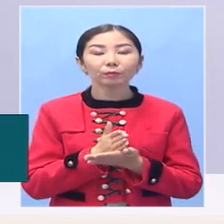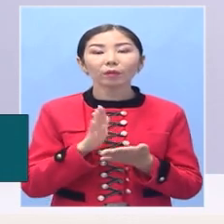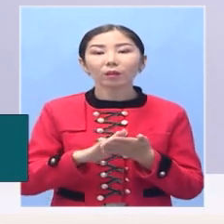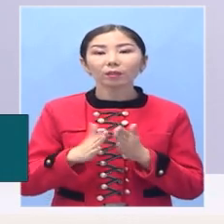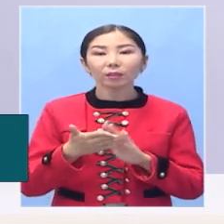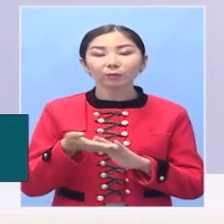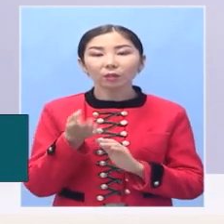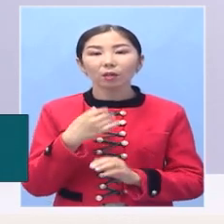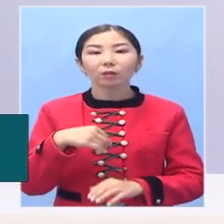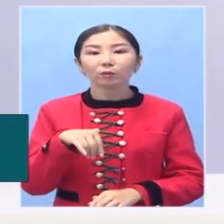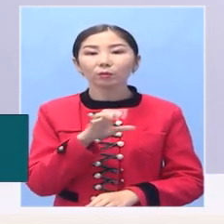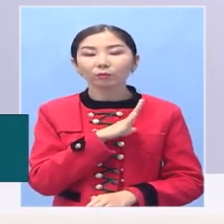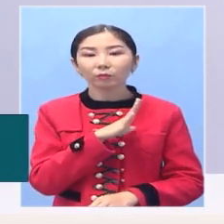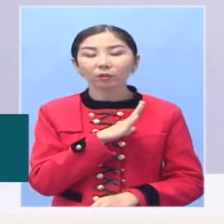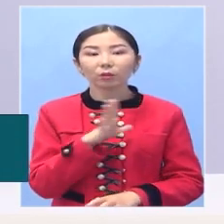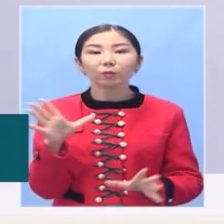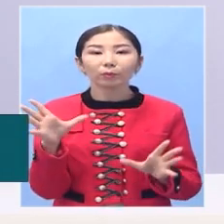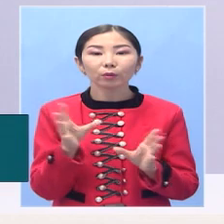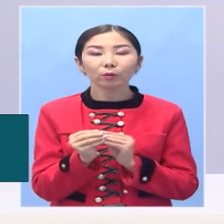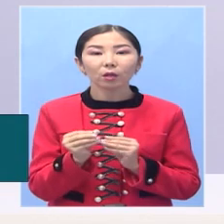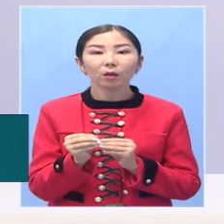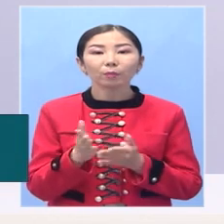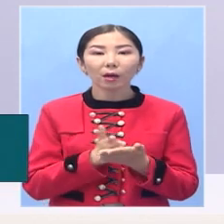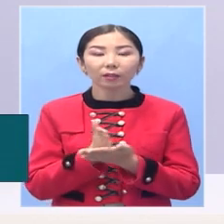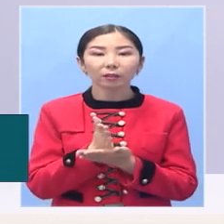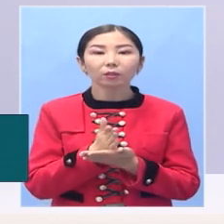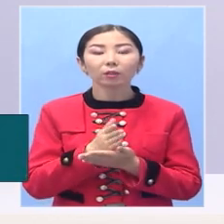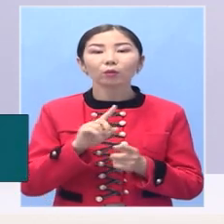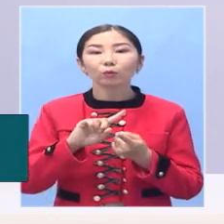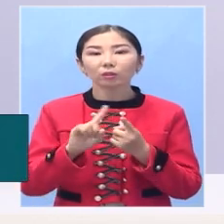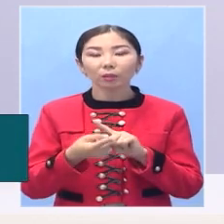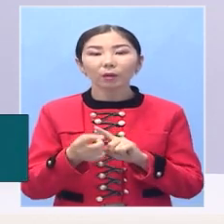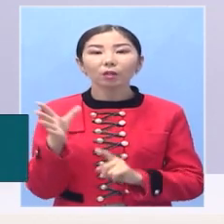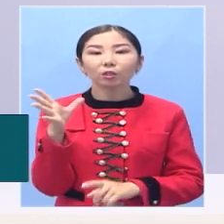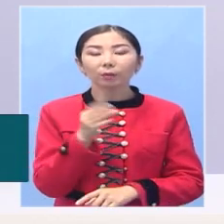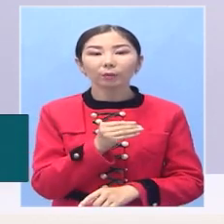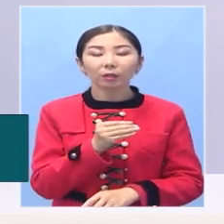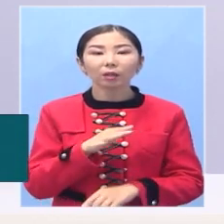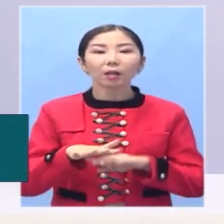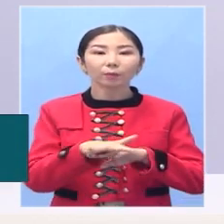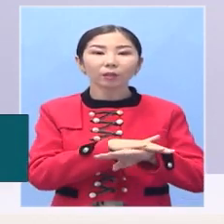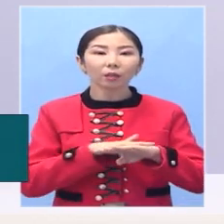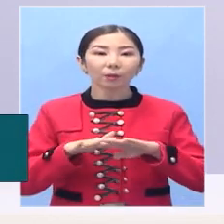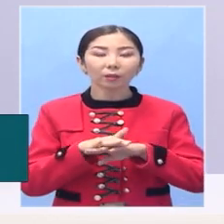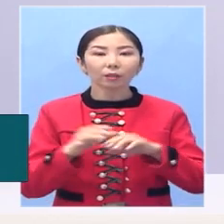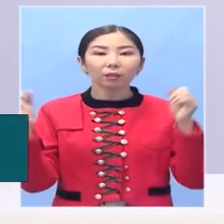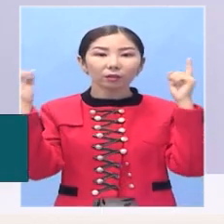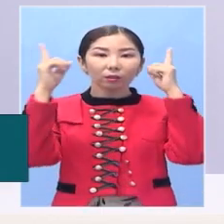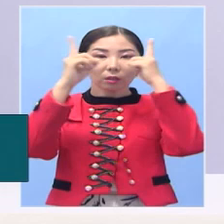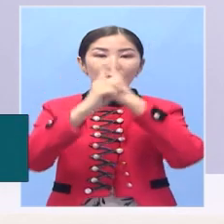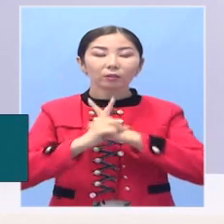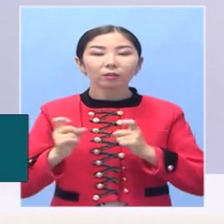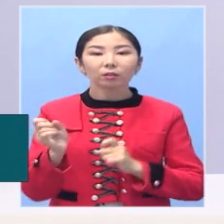келісімдерін алып, мысалы ол жаңа автобустардың жүретін бағытын бұрып, жалпы барлық халықты хабардар етеді.